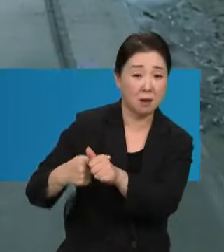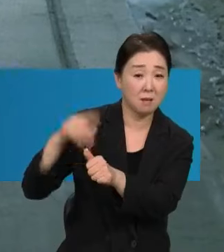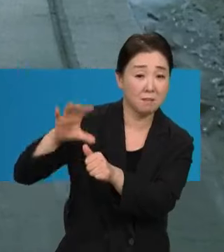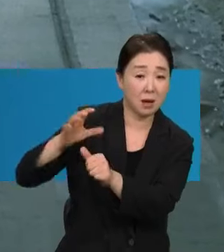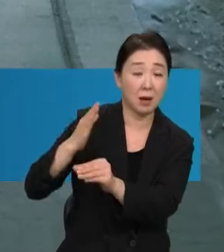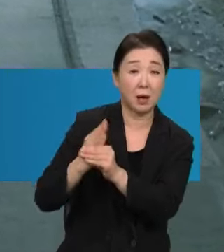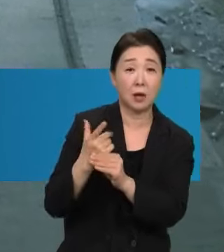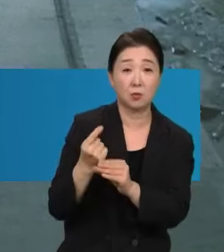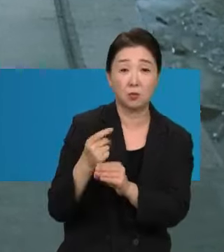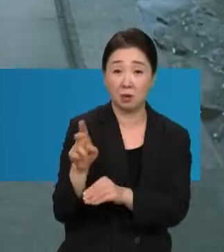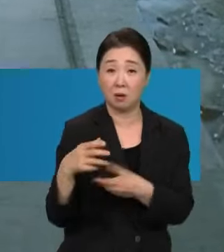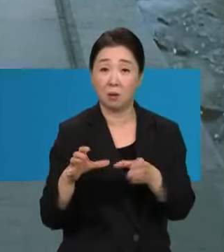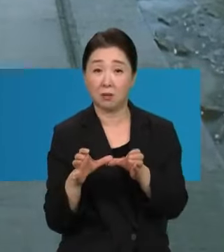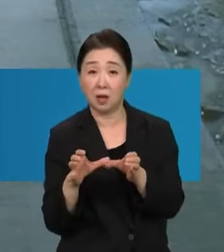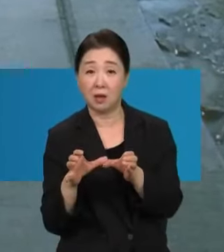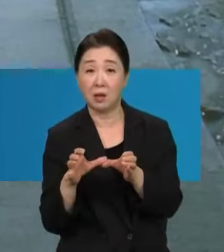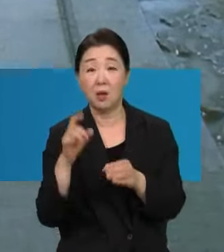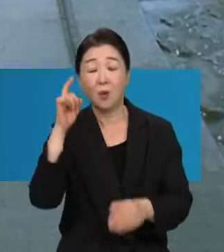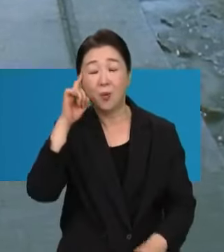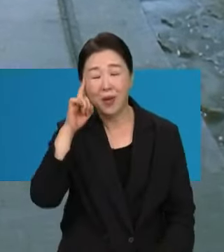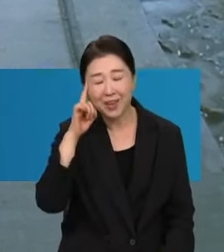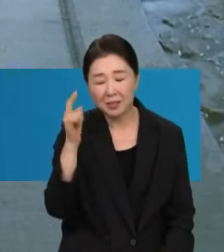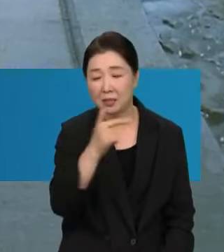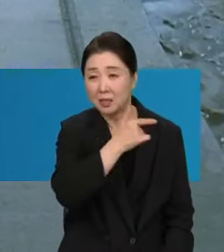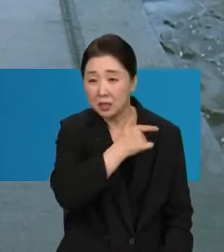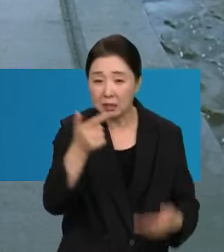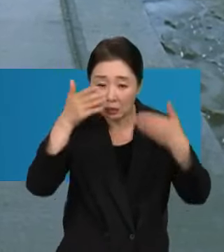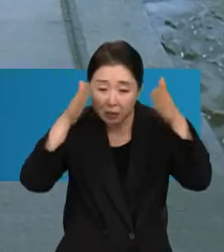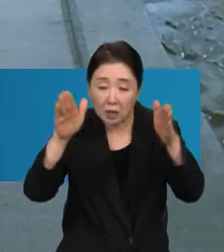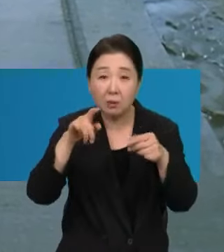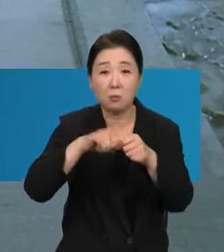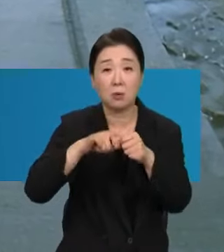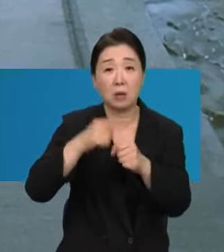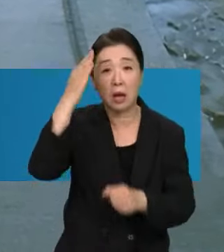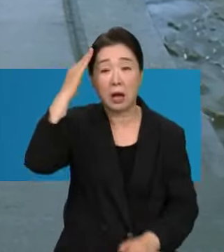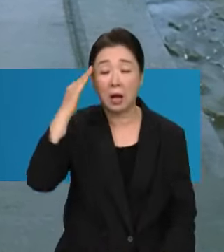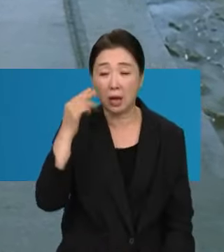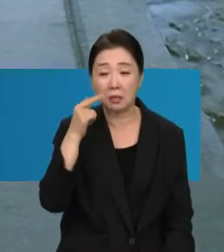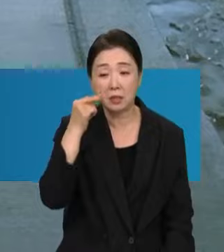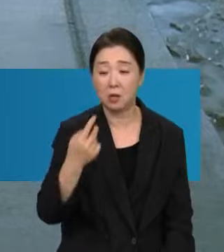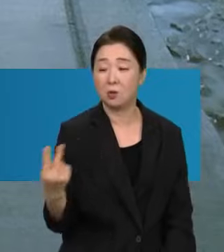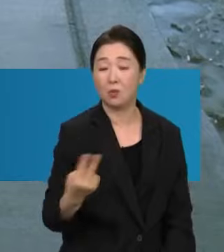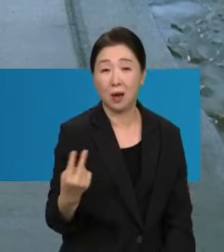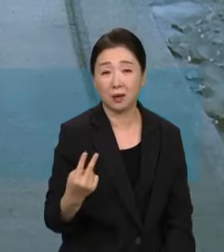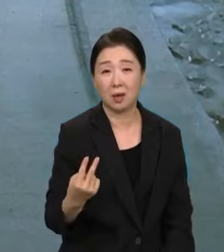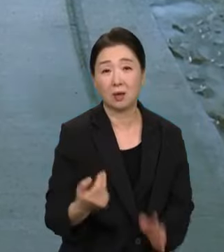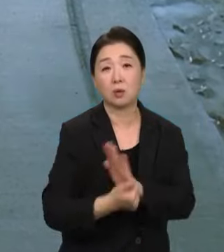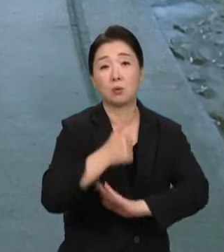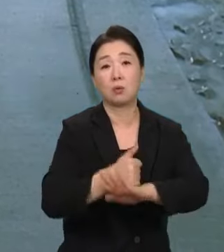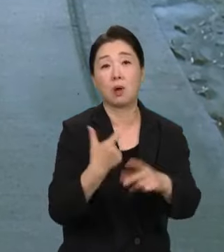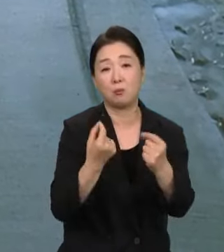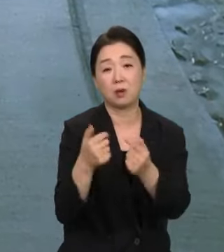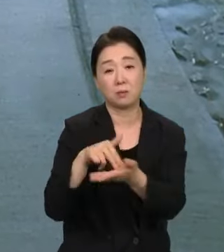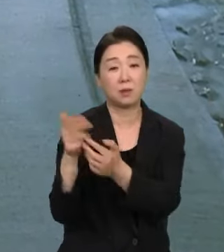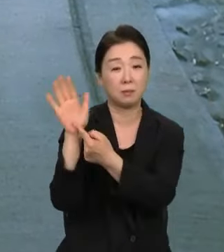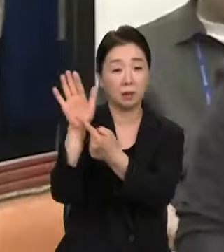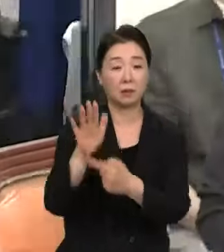반면 여당은 대승적인 하늘 관계 개선 노력의 결과물이라고 평가하고 있습니다 이승환